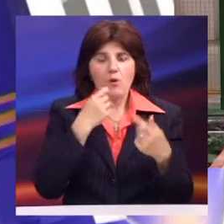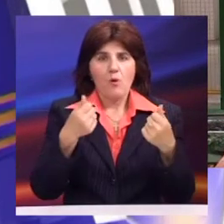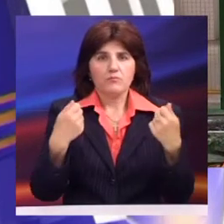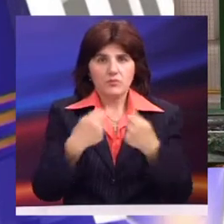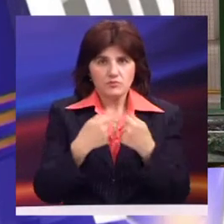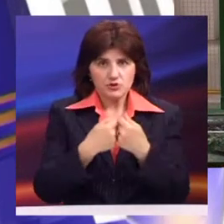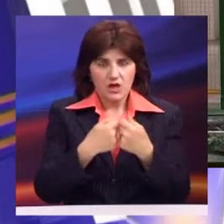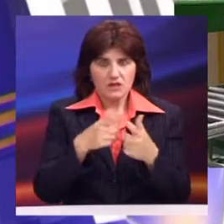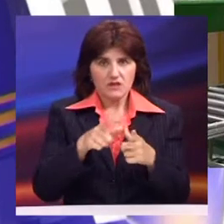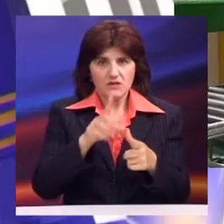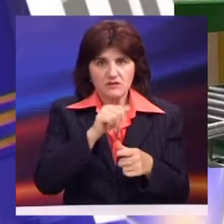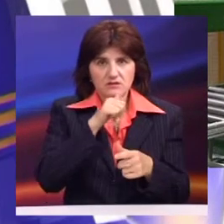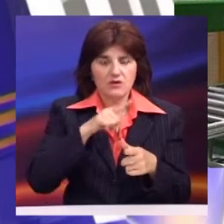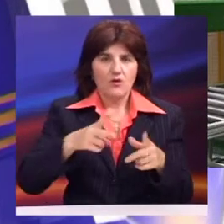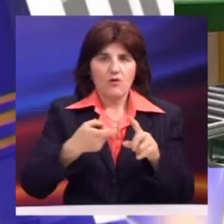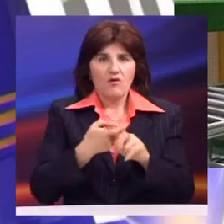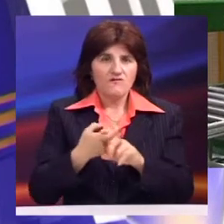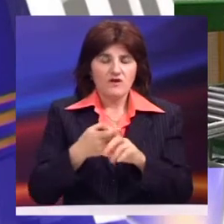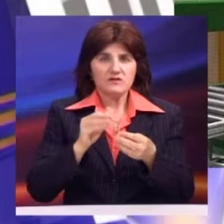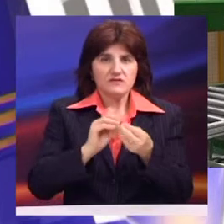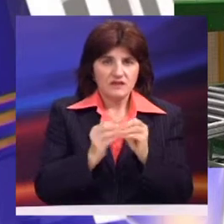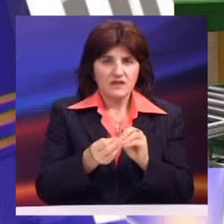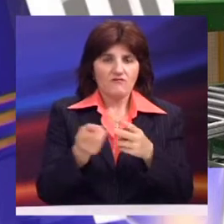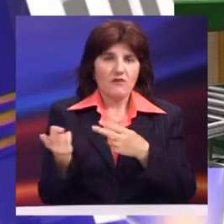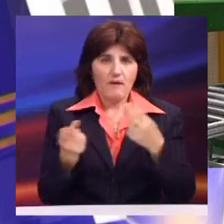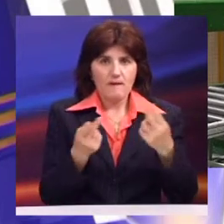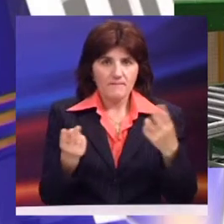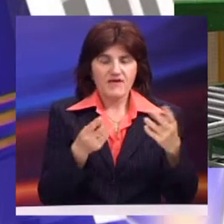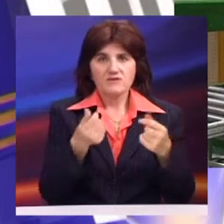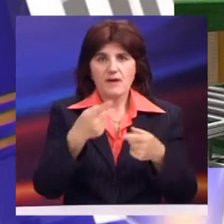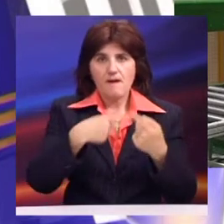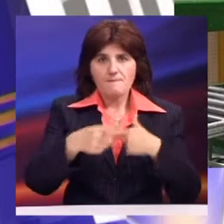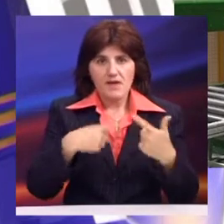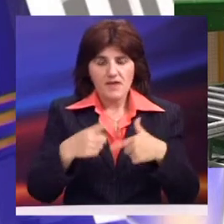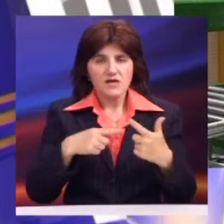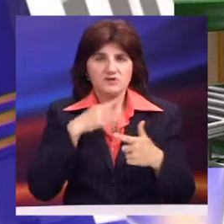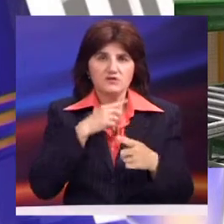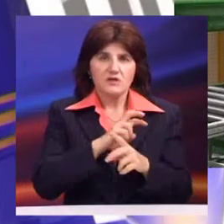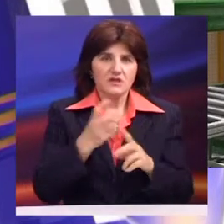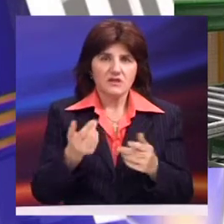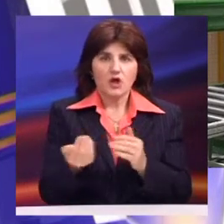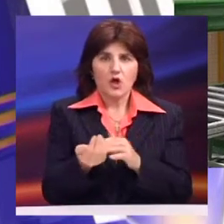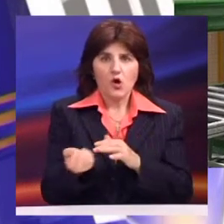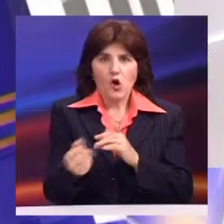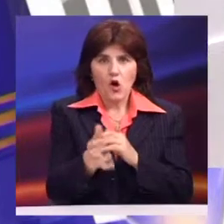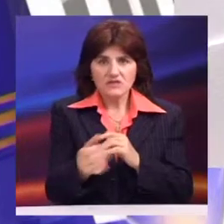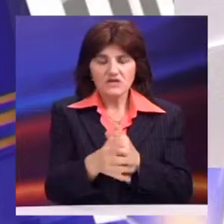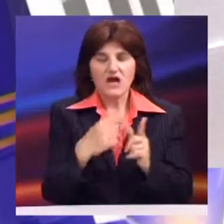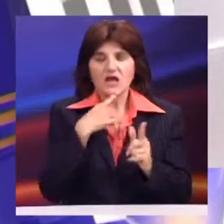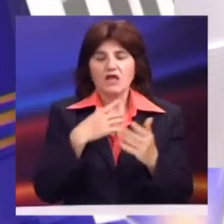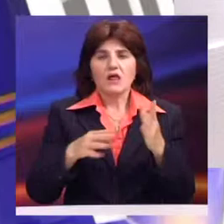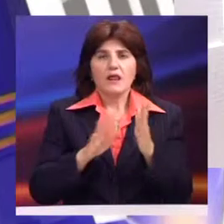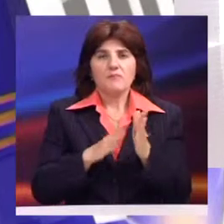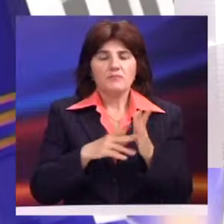budžeta, poslodavci koji obavljaju djelatnosti u oblasti trgovine, prevoza, menjačnice, poslova vezanih za kockanje,